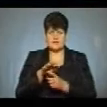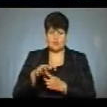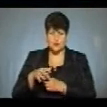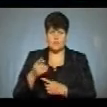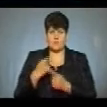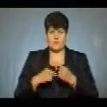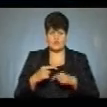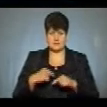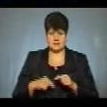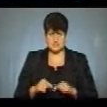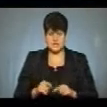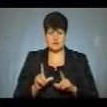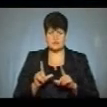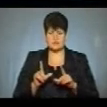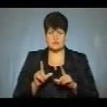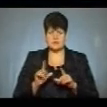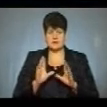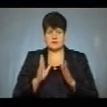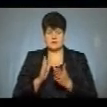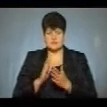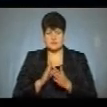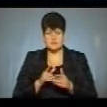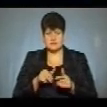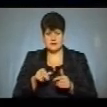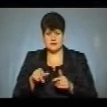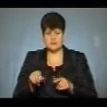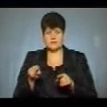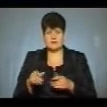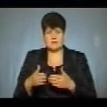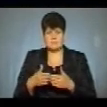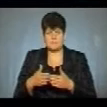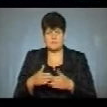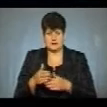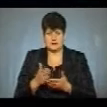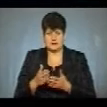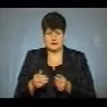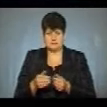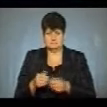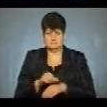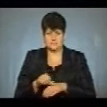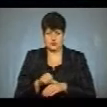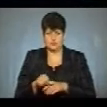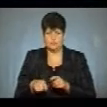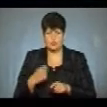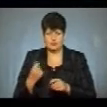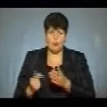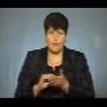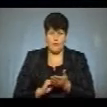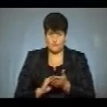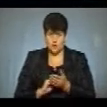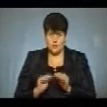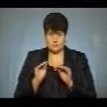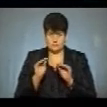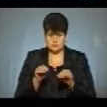назад, вирушаємо в локацію, яка безпосередньо межує з порушником, повторно запускаємо квадрокоптер для того,